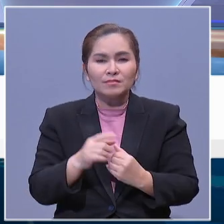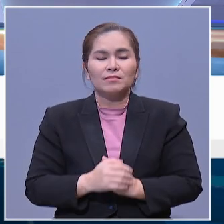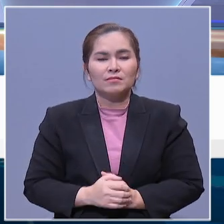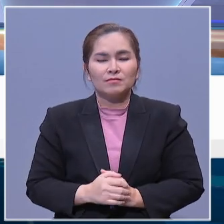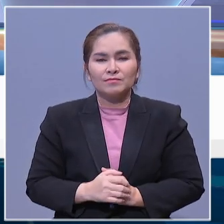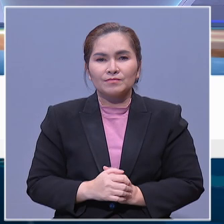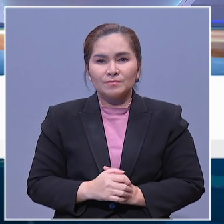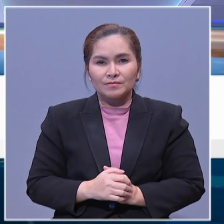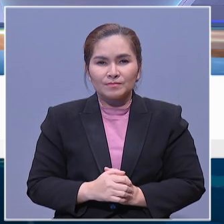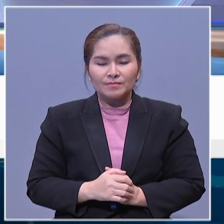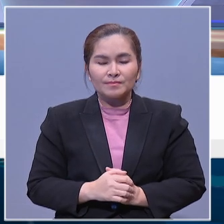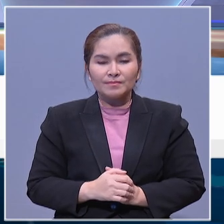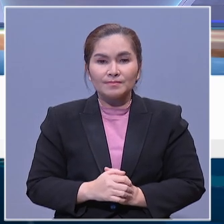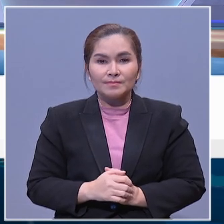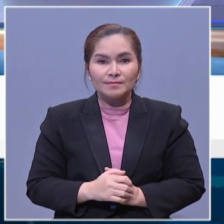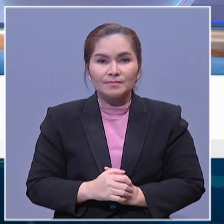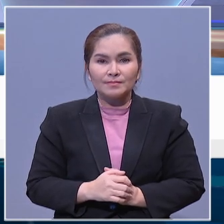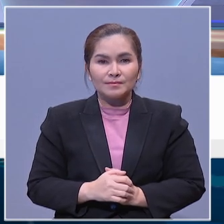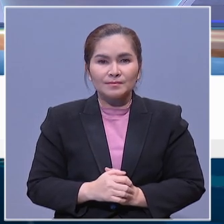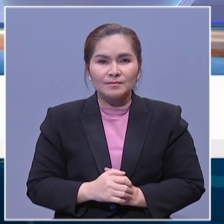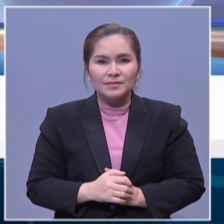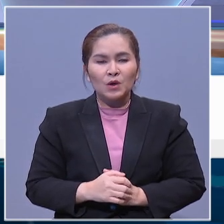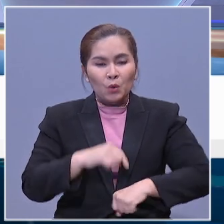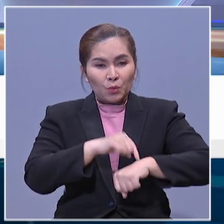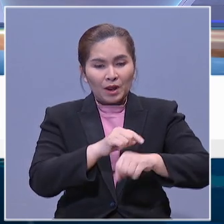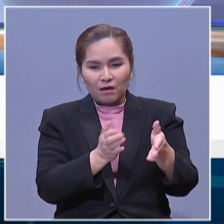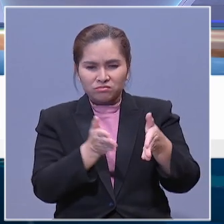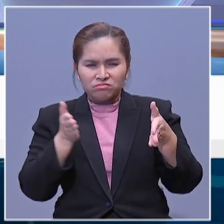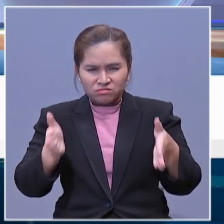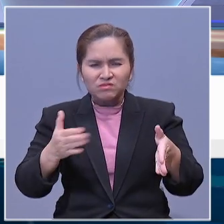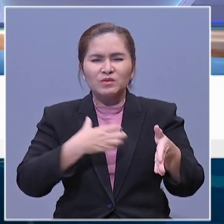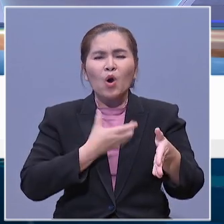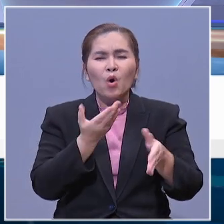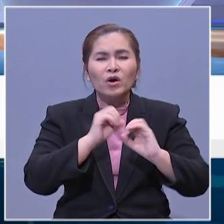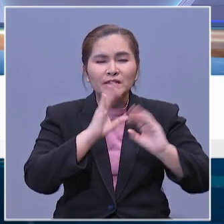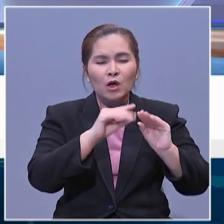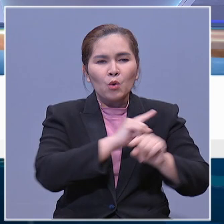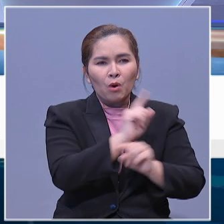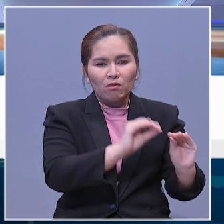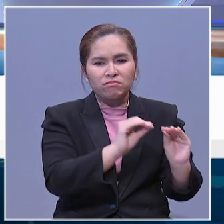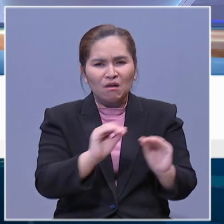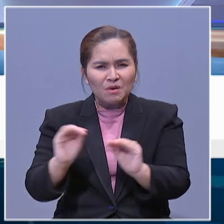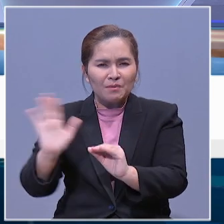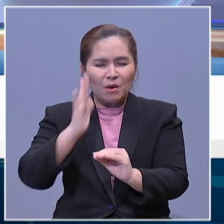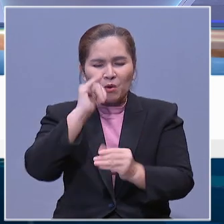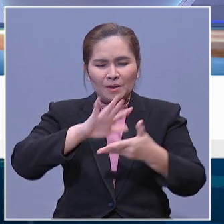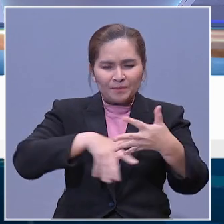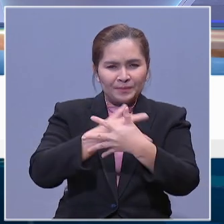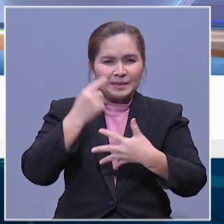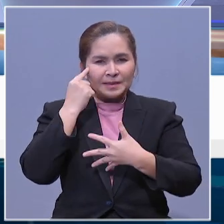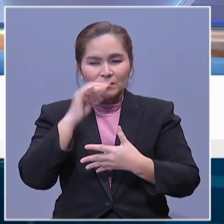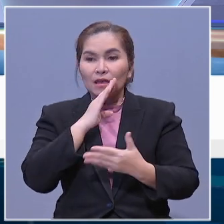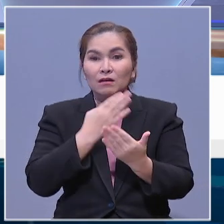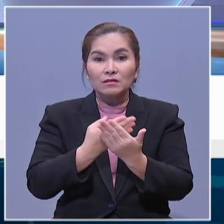แต่ที่สำคัญคือบอกว่าช่วยบอกกรอบระยะเวลาที่ชัดเจนนะแบบไม่เลื่อนแล้วจะได้วางแผนกันถูกว่าถ้า